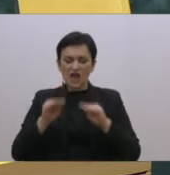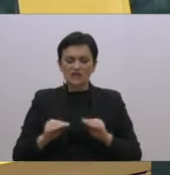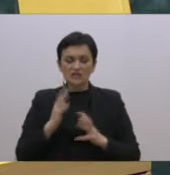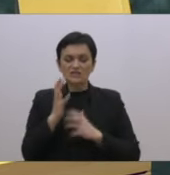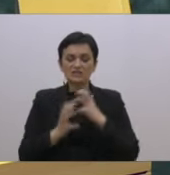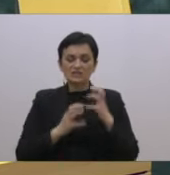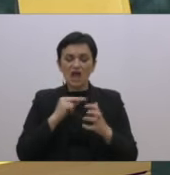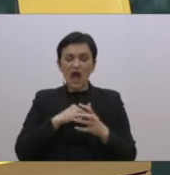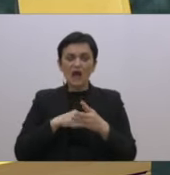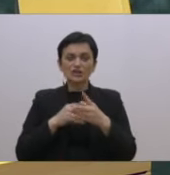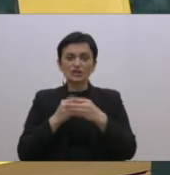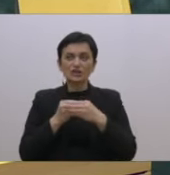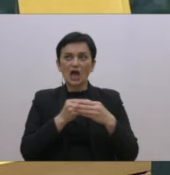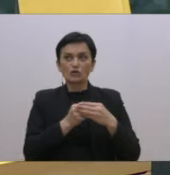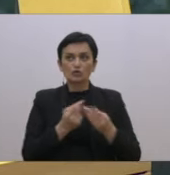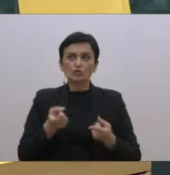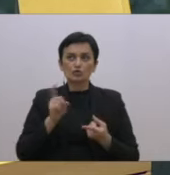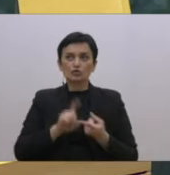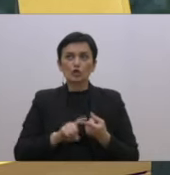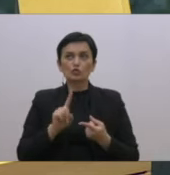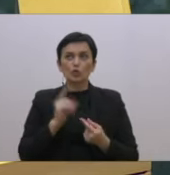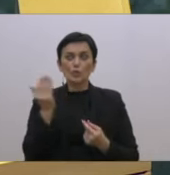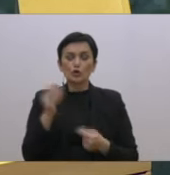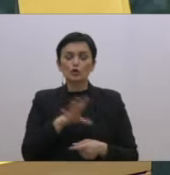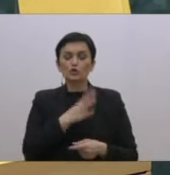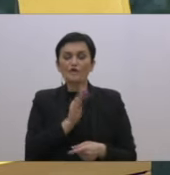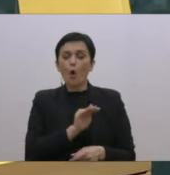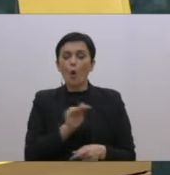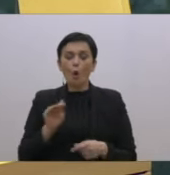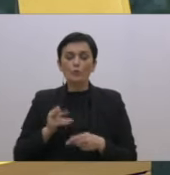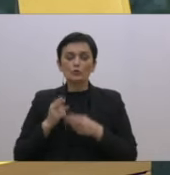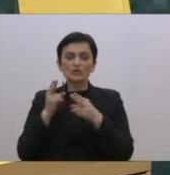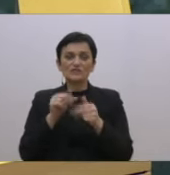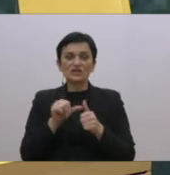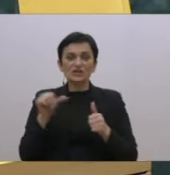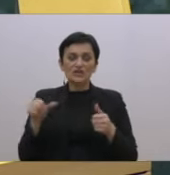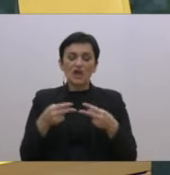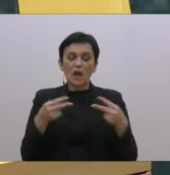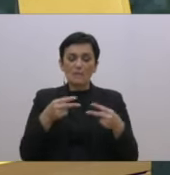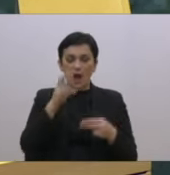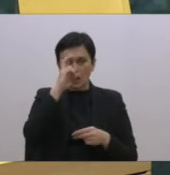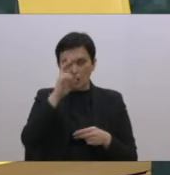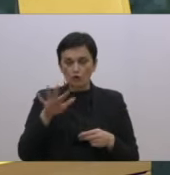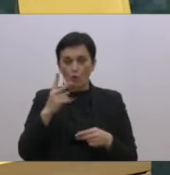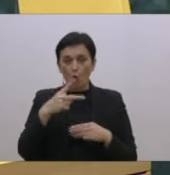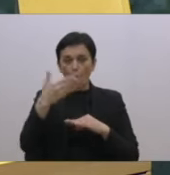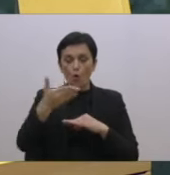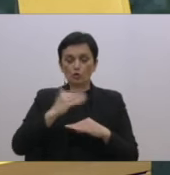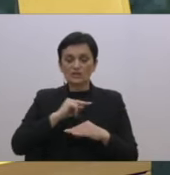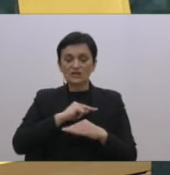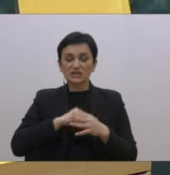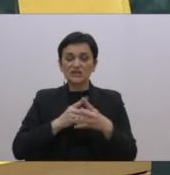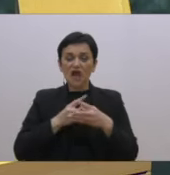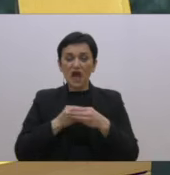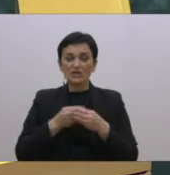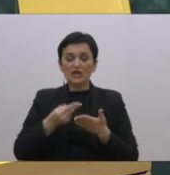საერთაშორისო თანამშრომლობის შესახებ, რომ თქვენ ქონდათ ოფიციალური ვიზიტების გარდა პარტიორ სახელმწიფოებთან ორმხრივი თანამშრომლობის